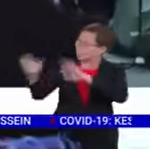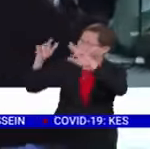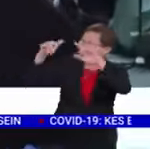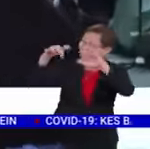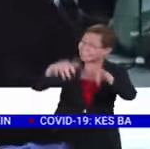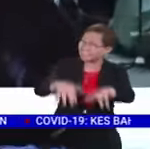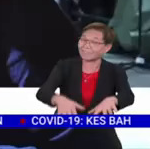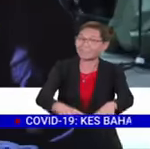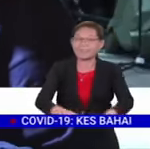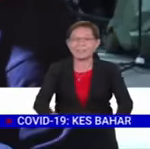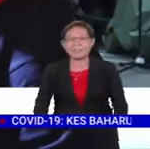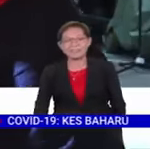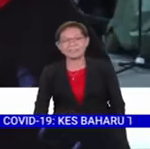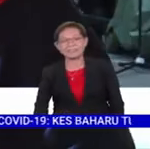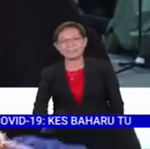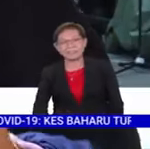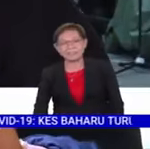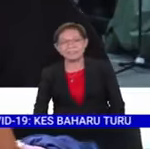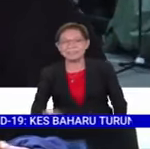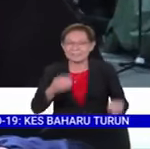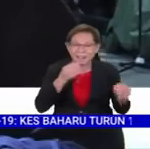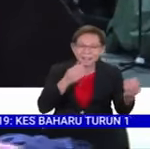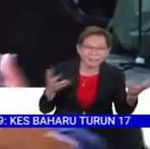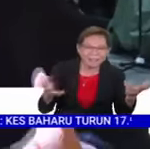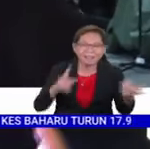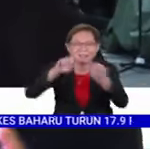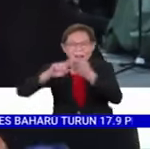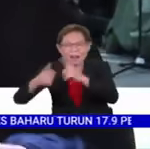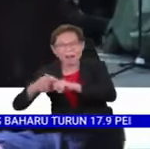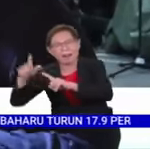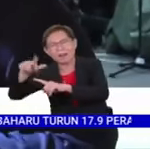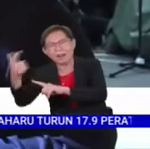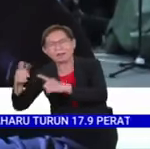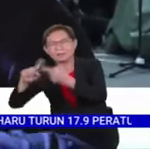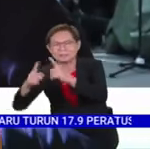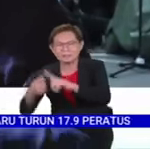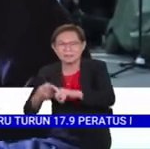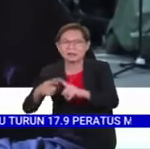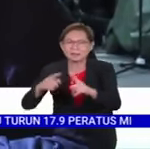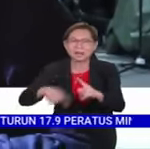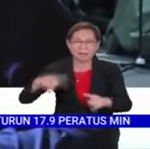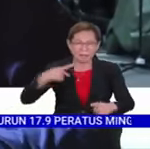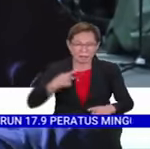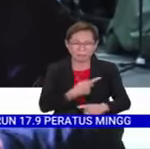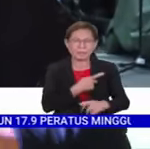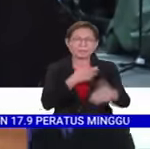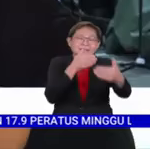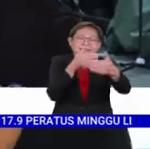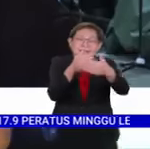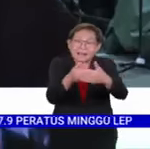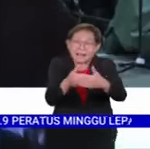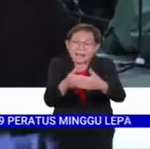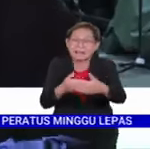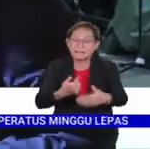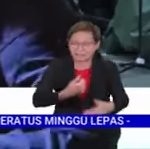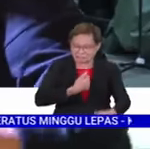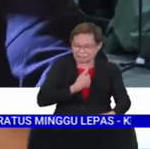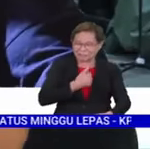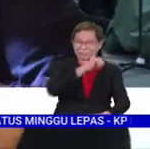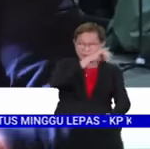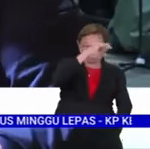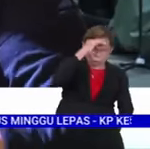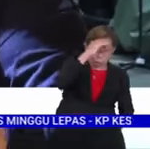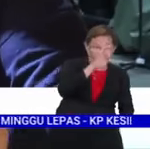DJ Jiha, oh, DJ Sofie, DJ Azura dan rakan-rakan yang lain. Itulah sebenarnya kami dapat mendekatkan diri Johor